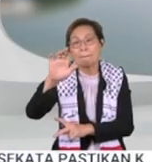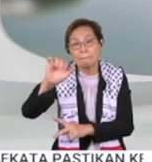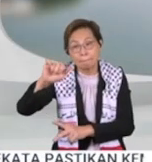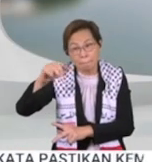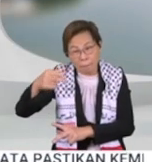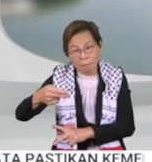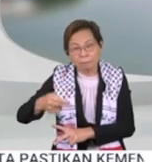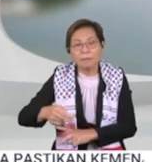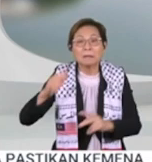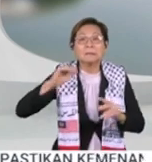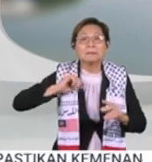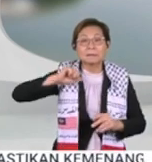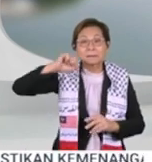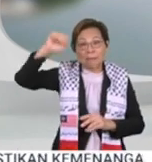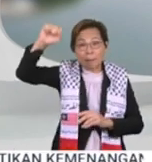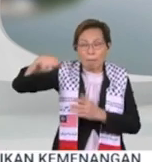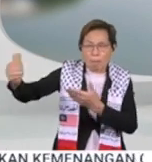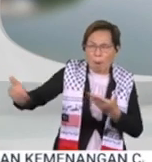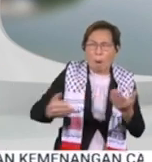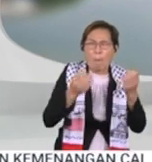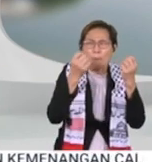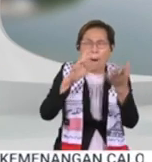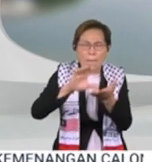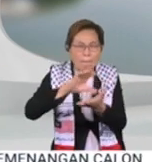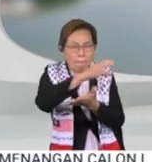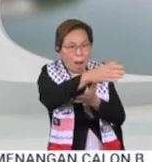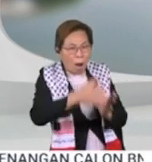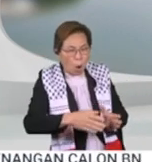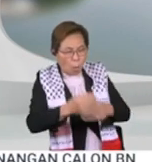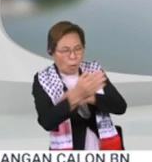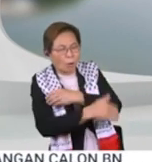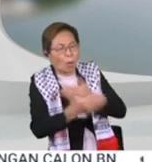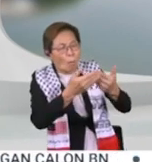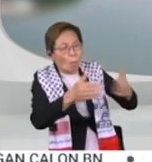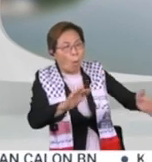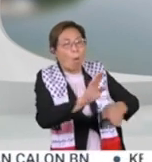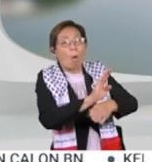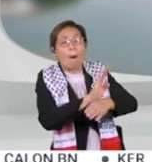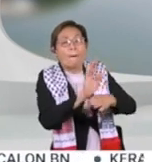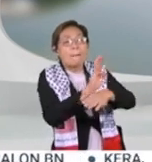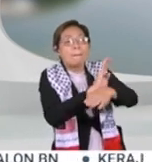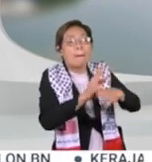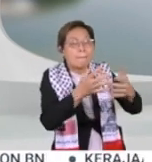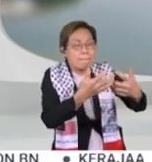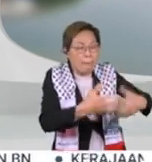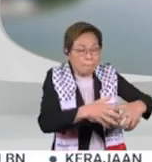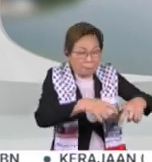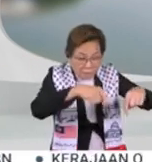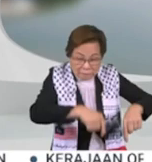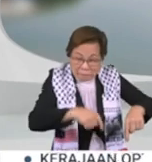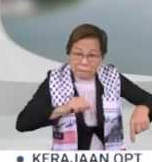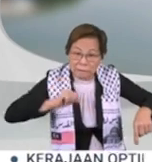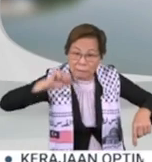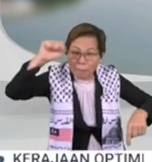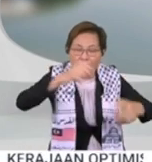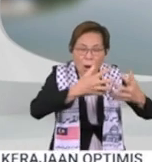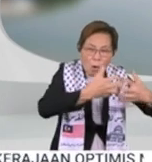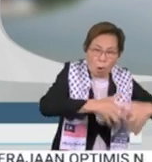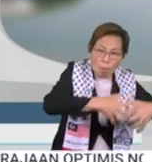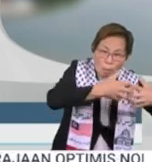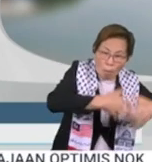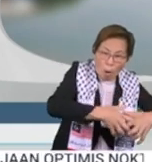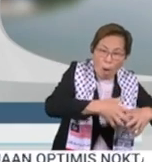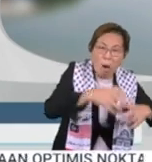Sabah berjaya membawa ramai pelabur asing ke Sabah bagi membuka perniagaan pembuatan di negeri ini. Ia termasuklah loji